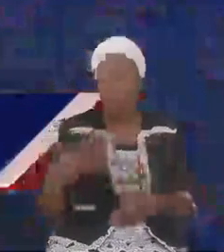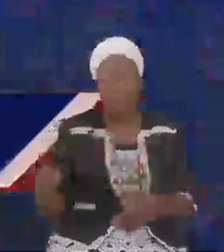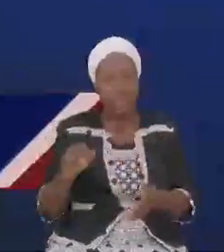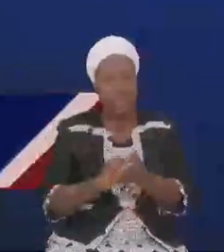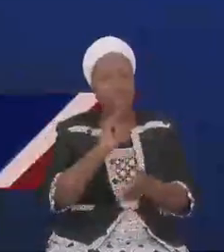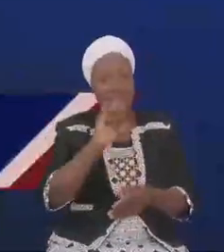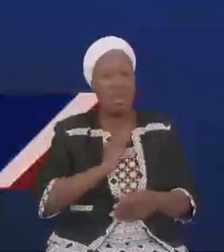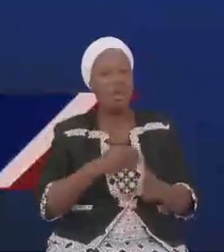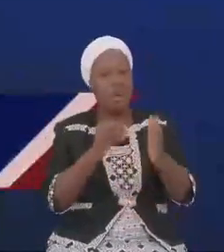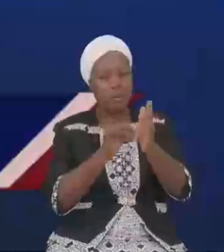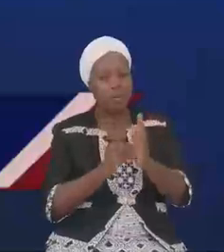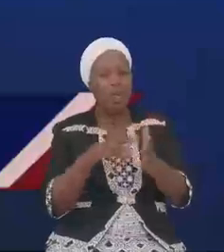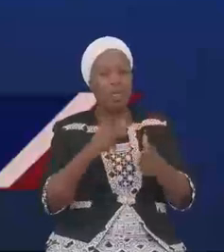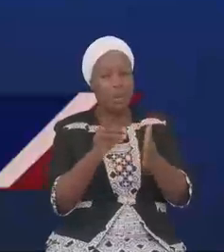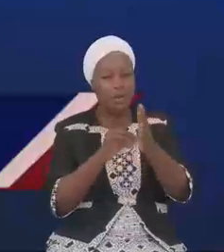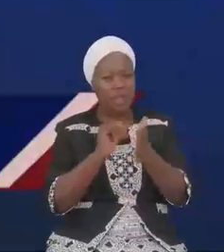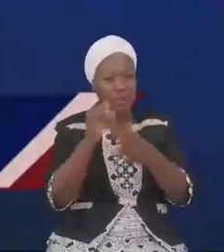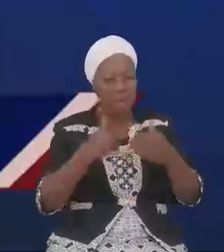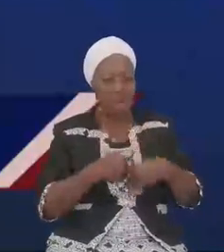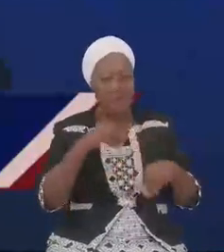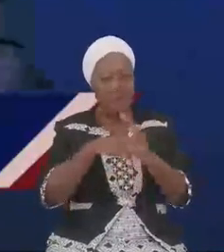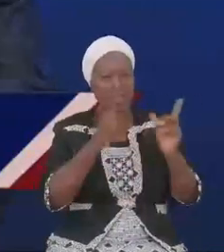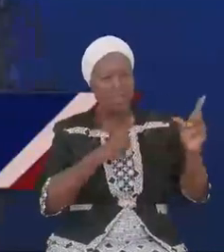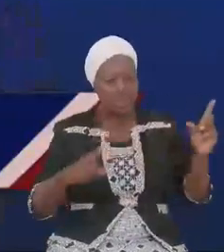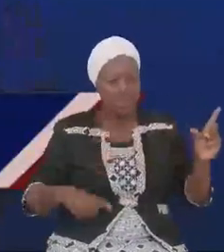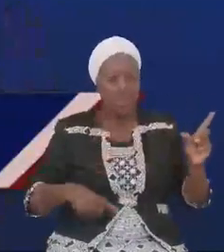2 Pierre 1, 3. Comme sa divine puissance